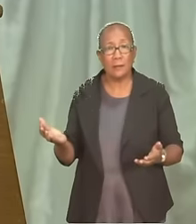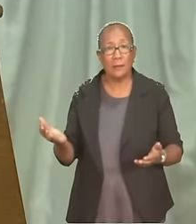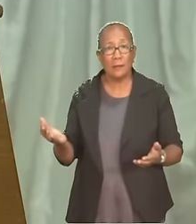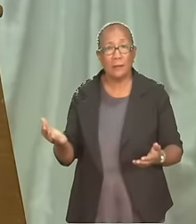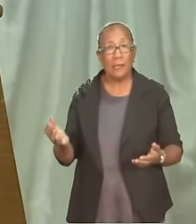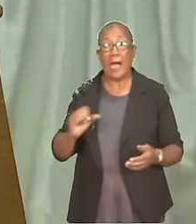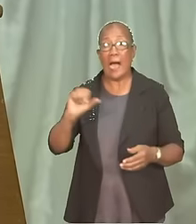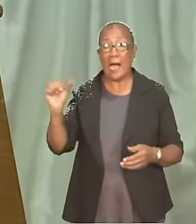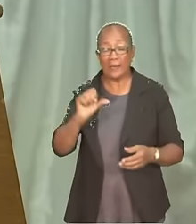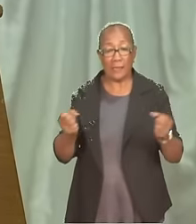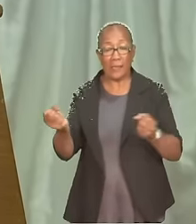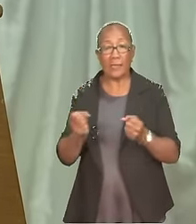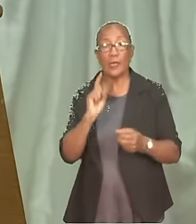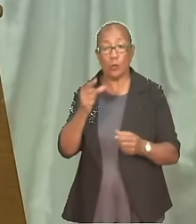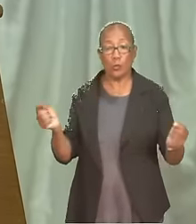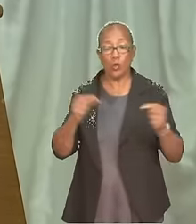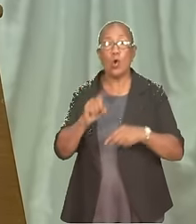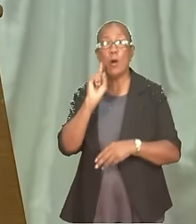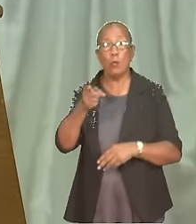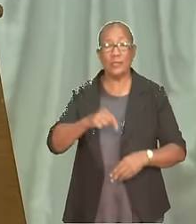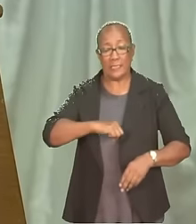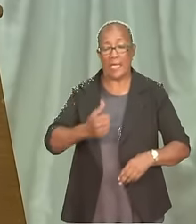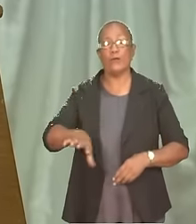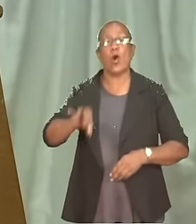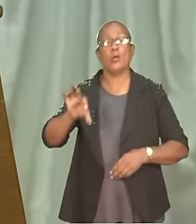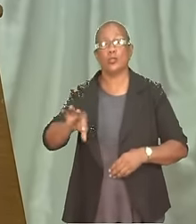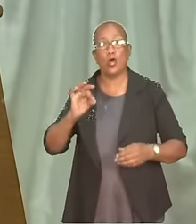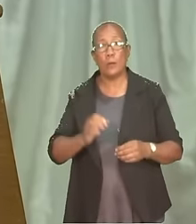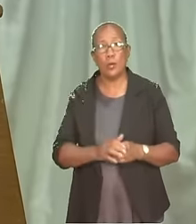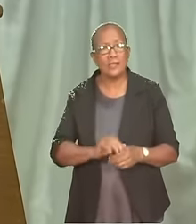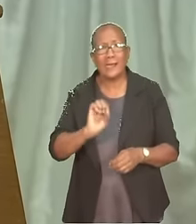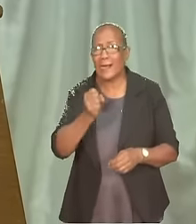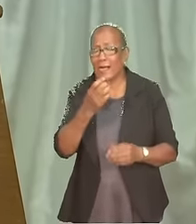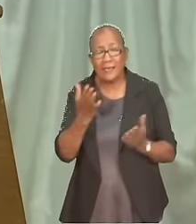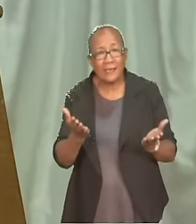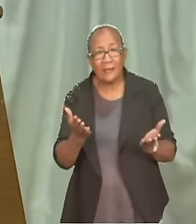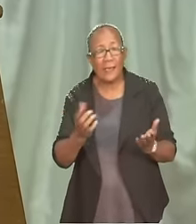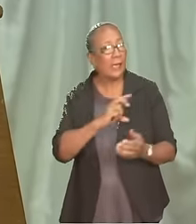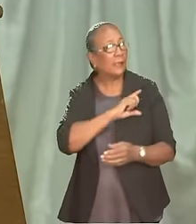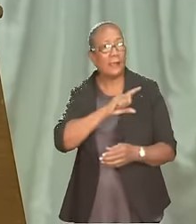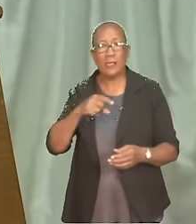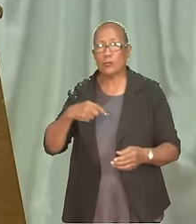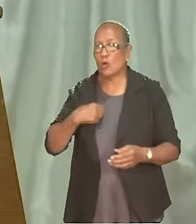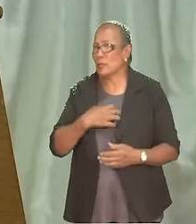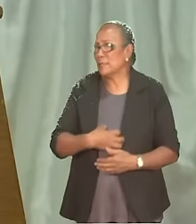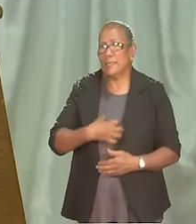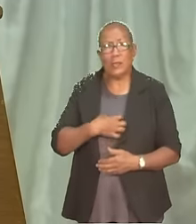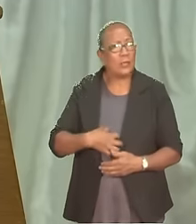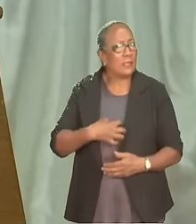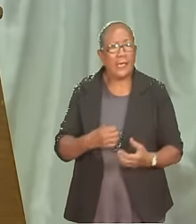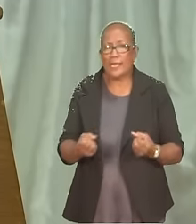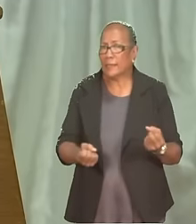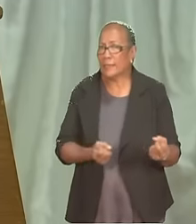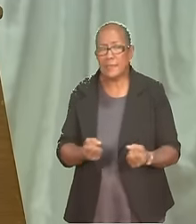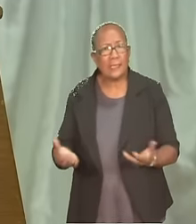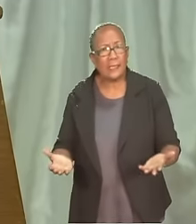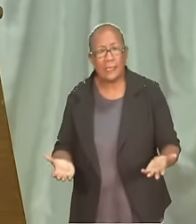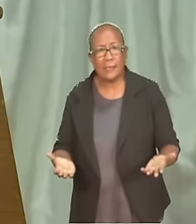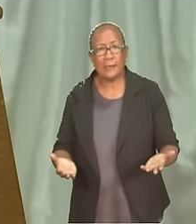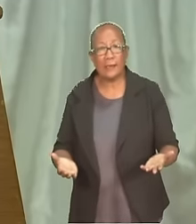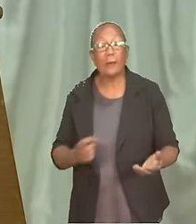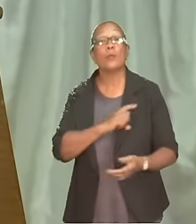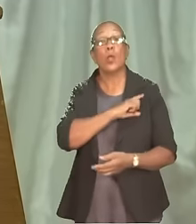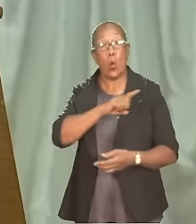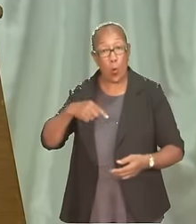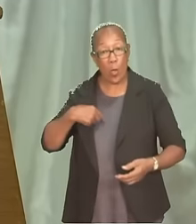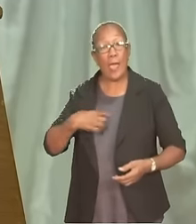Mekatra regering zou komen lossen op. Dat is niet ons karakter als regering. Wij